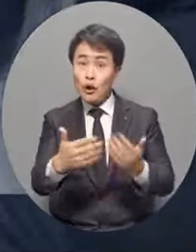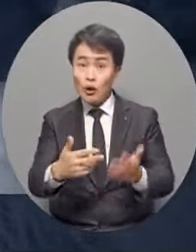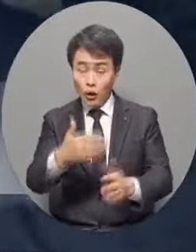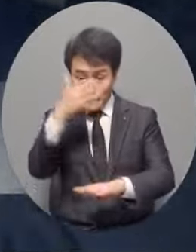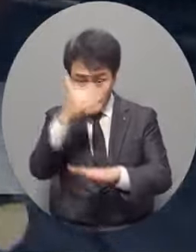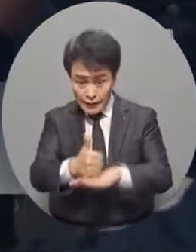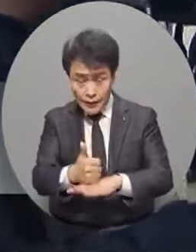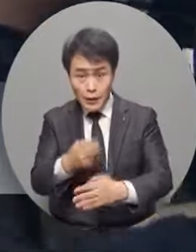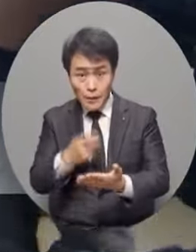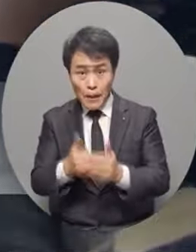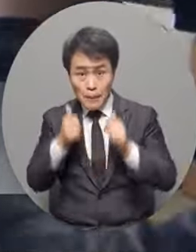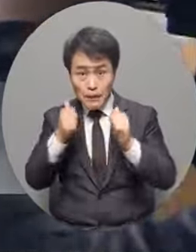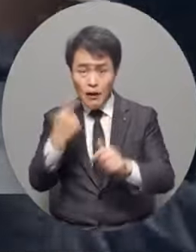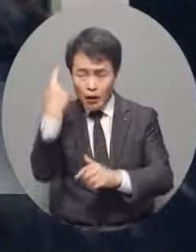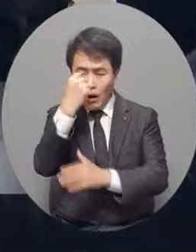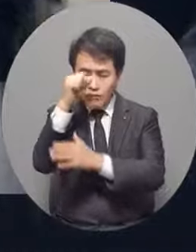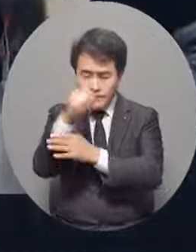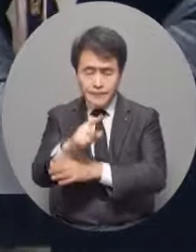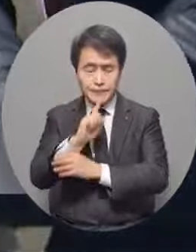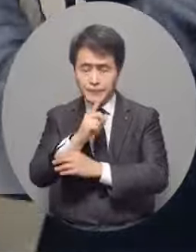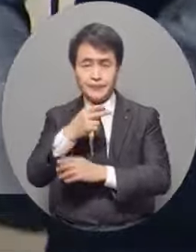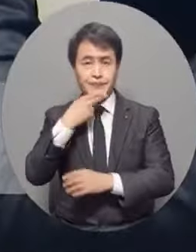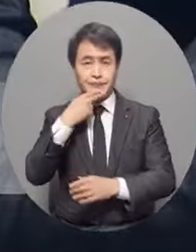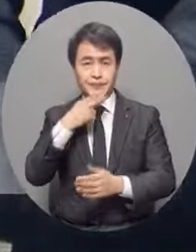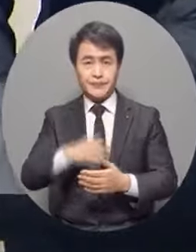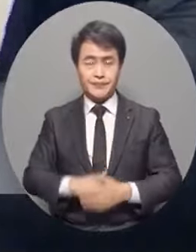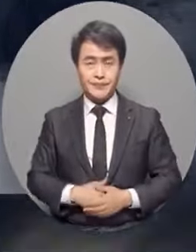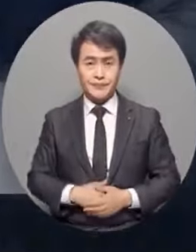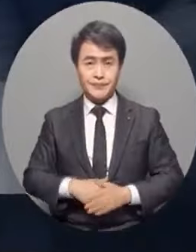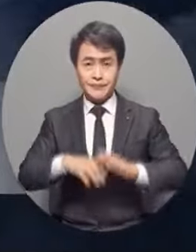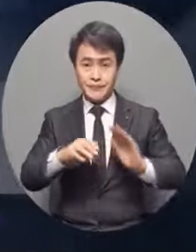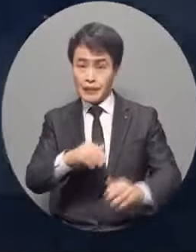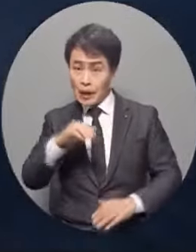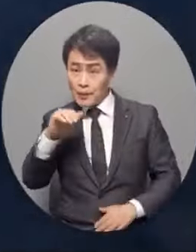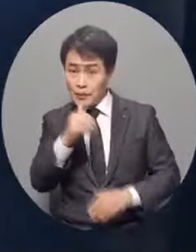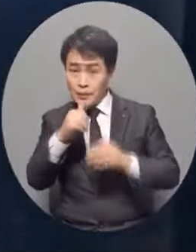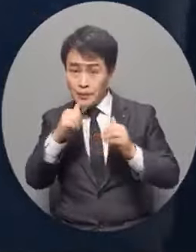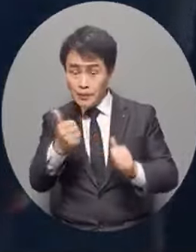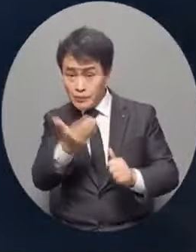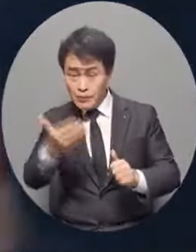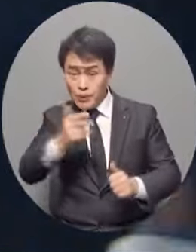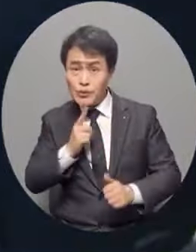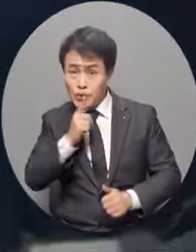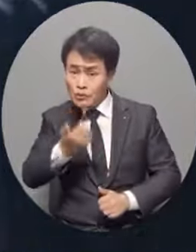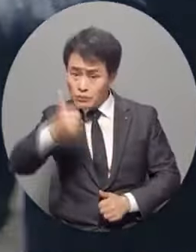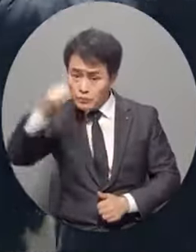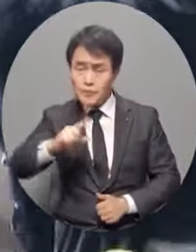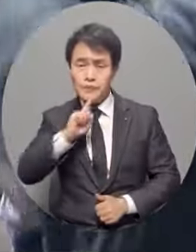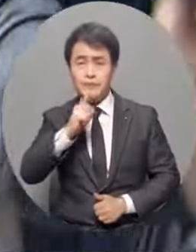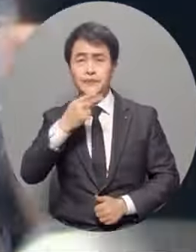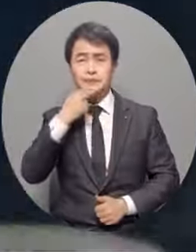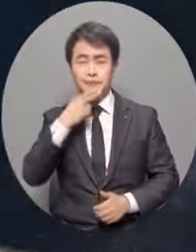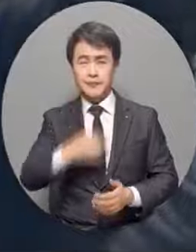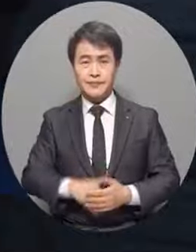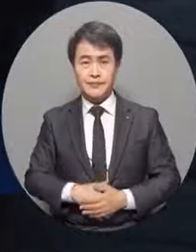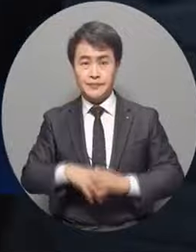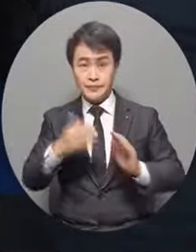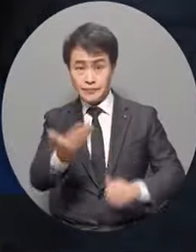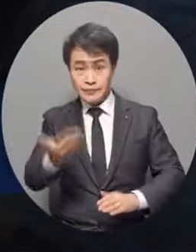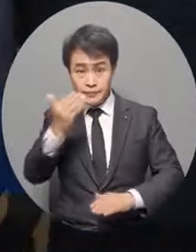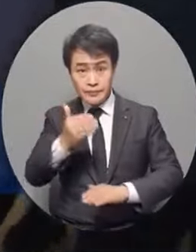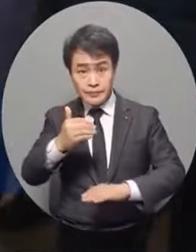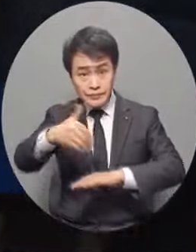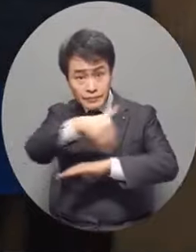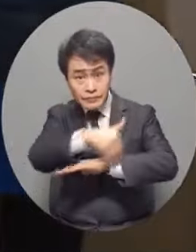진행되는 동안 고개를 숙인 채 아무 말도 하지 않았습니다. 변호인도 항소 여부를 밝히지 않았습니다. 항소 계획에